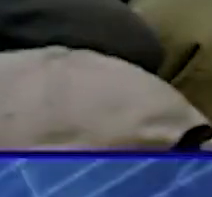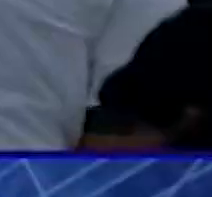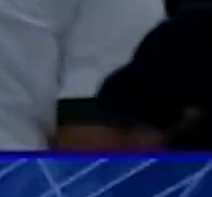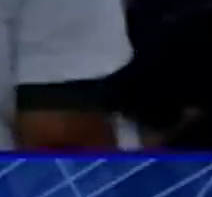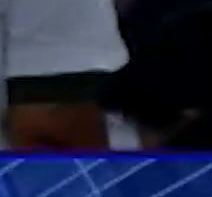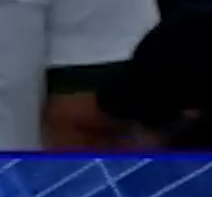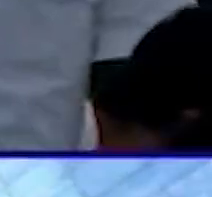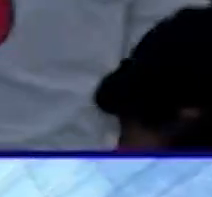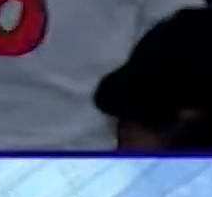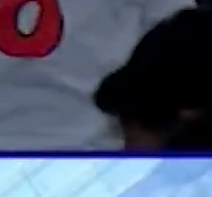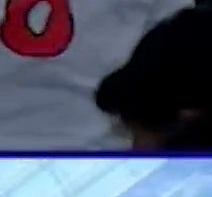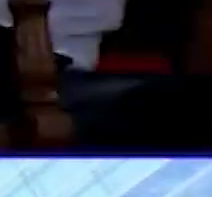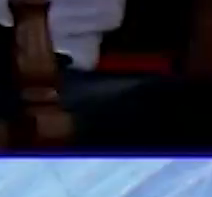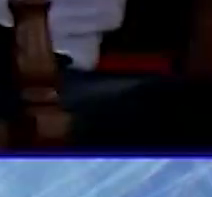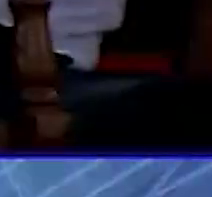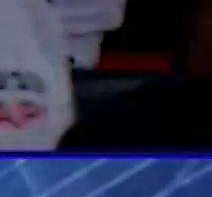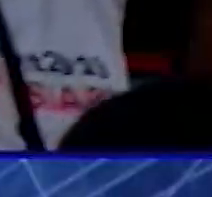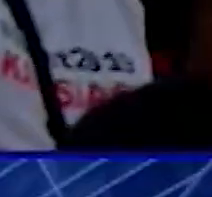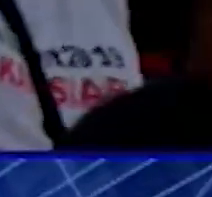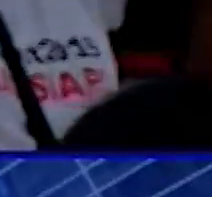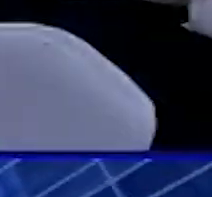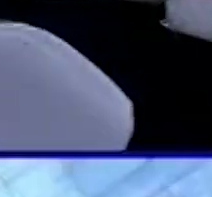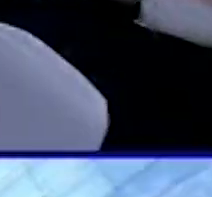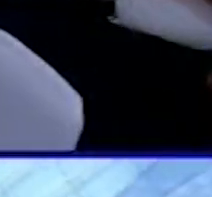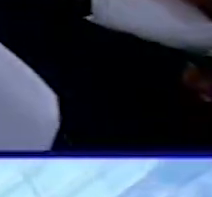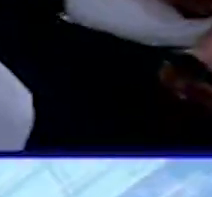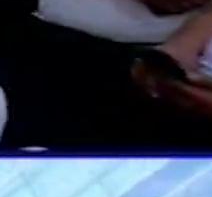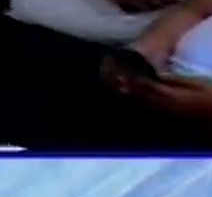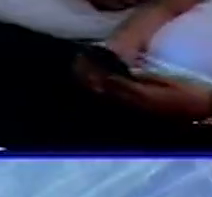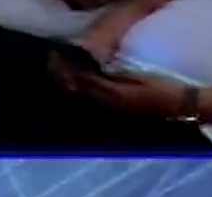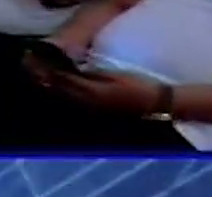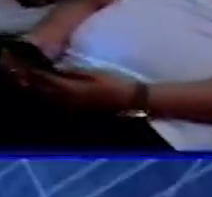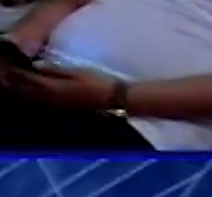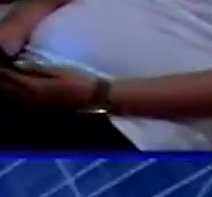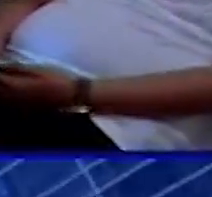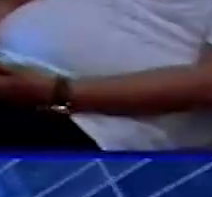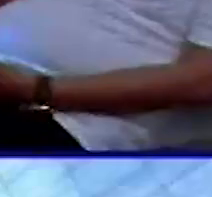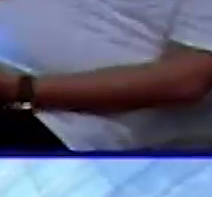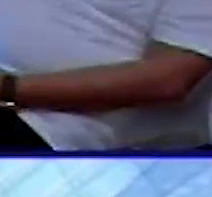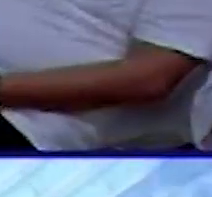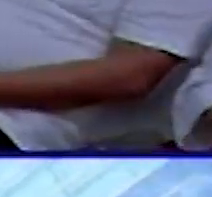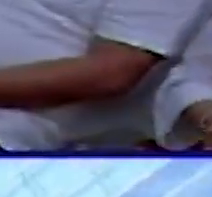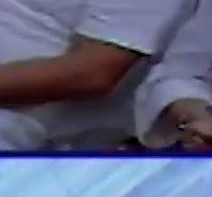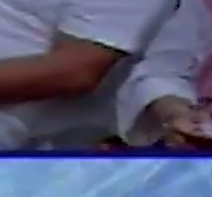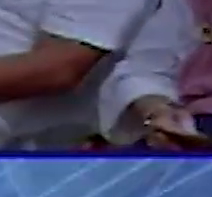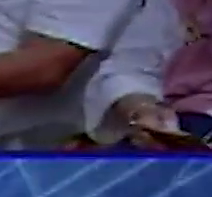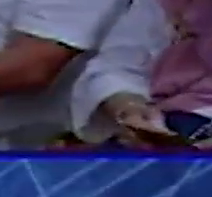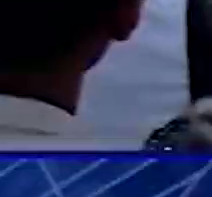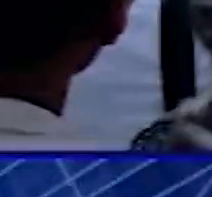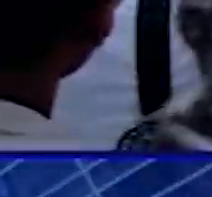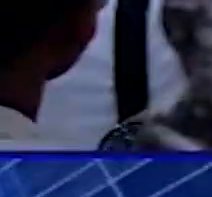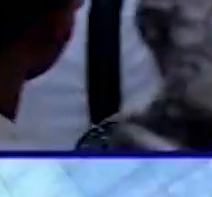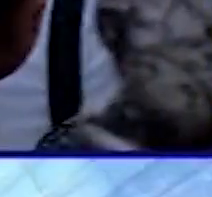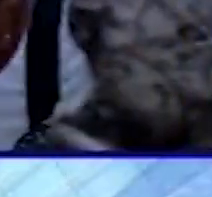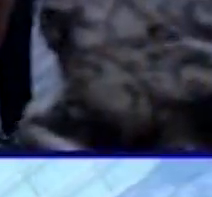Indonesia Maju, visi dan misinya itu hanya satu, yaitu visi dan misi dari Presiden dan Wakil Presiden Republik Indonesia,